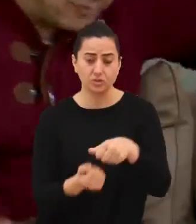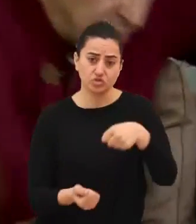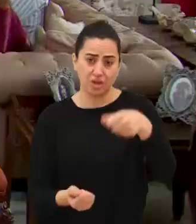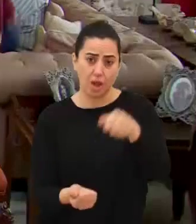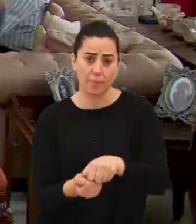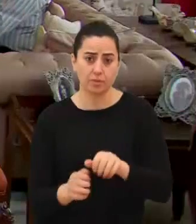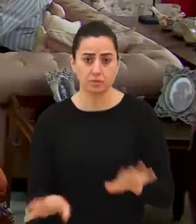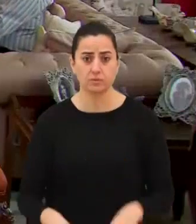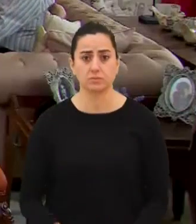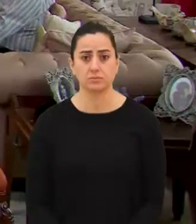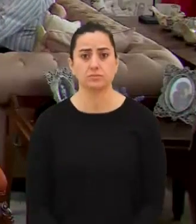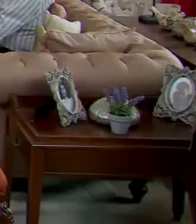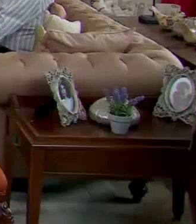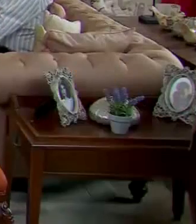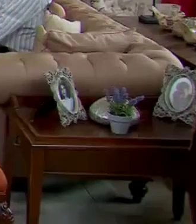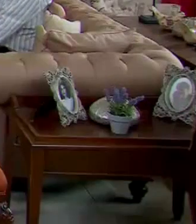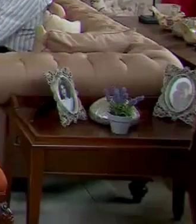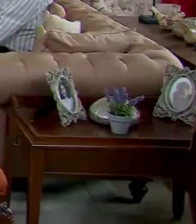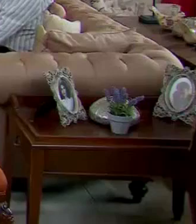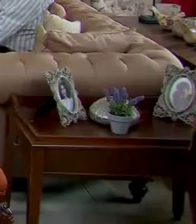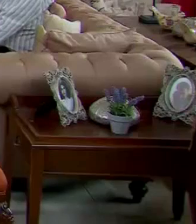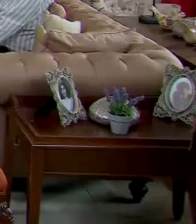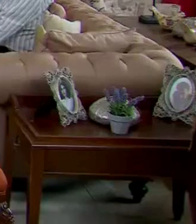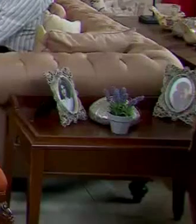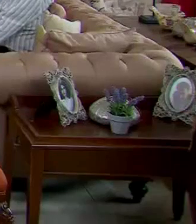kapat. Tamam. Kapasana